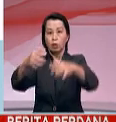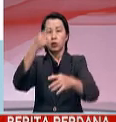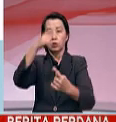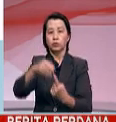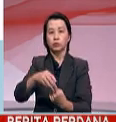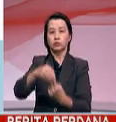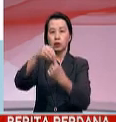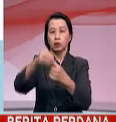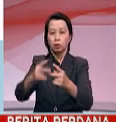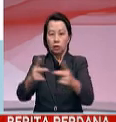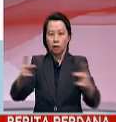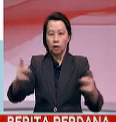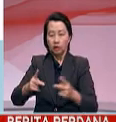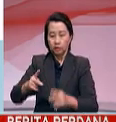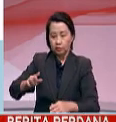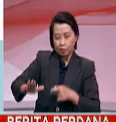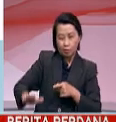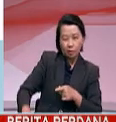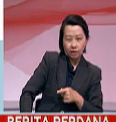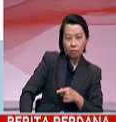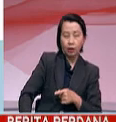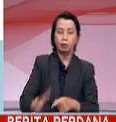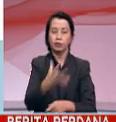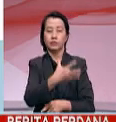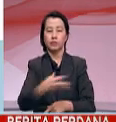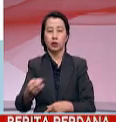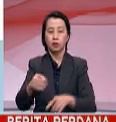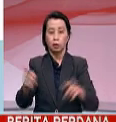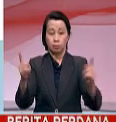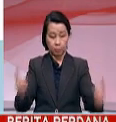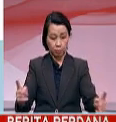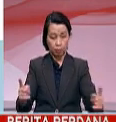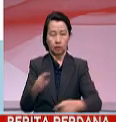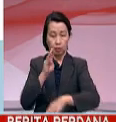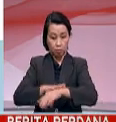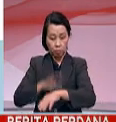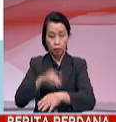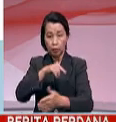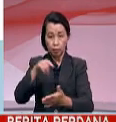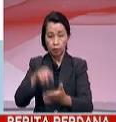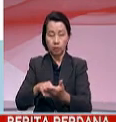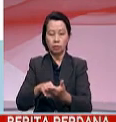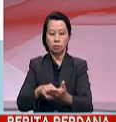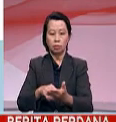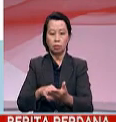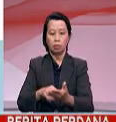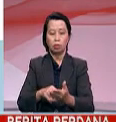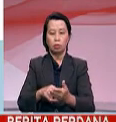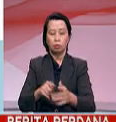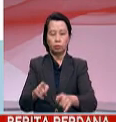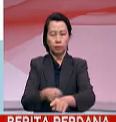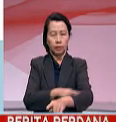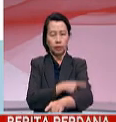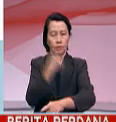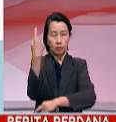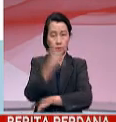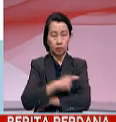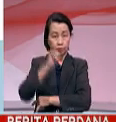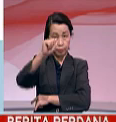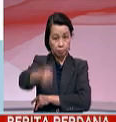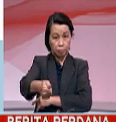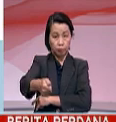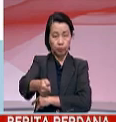bagi kawasan yang berkedudukan rendah. Selain itu, sepanjang tempoh amaran ini berkuat kuasa iaitu sepanjang hari